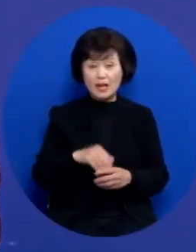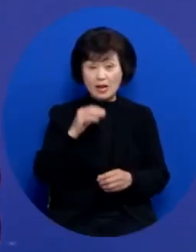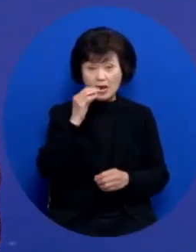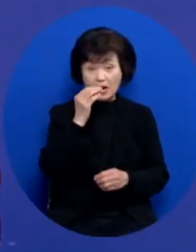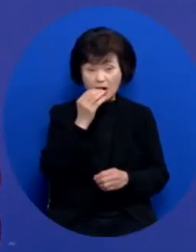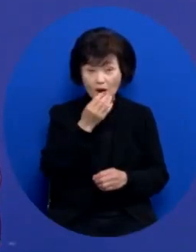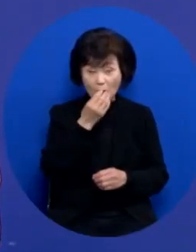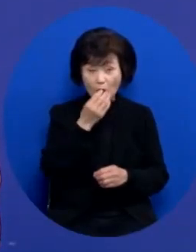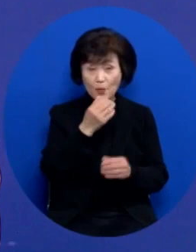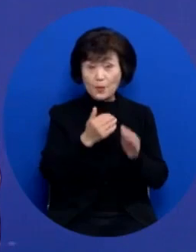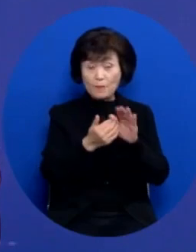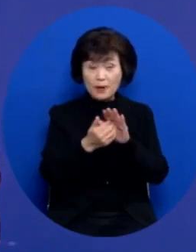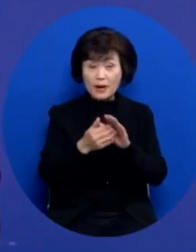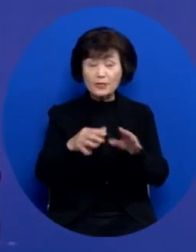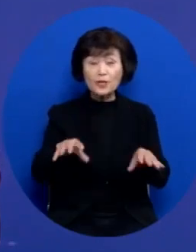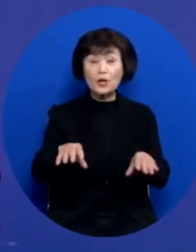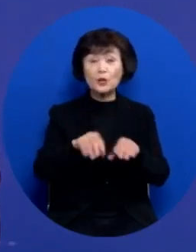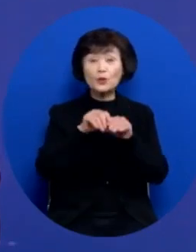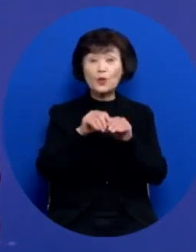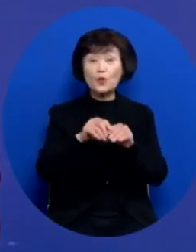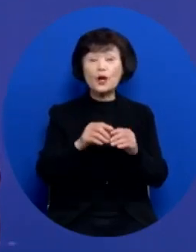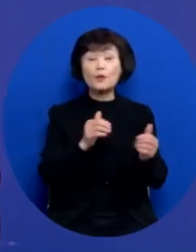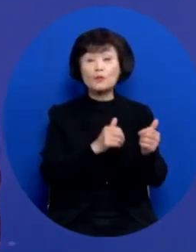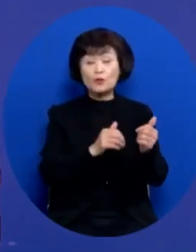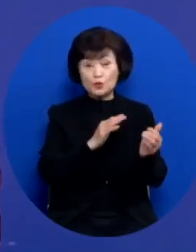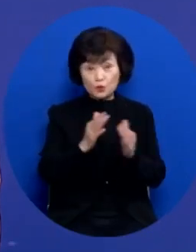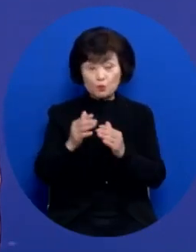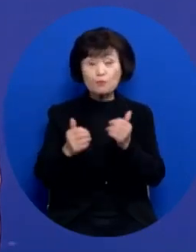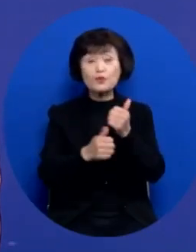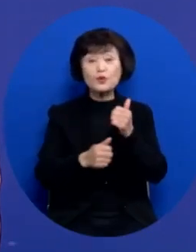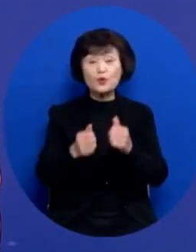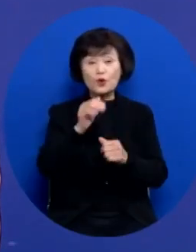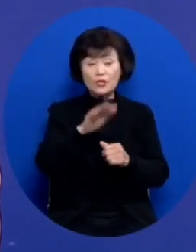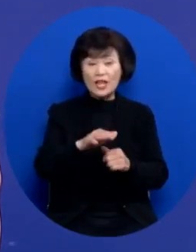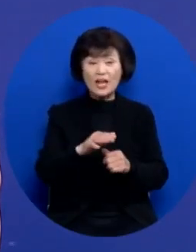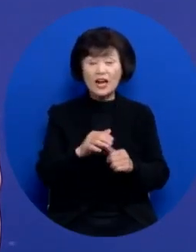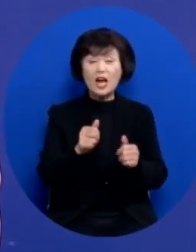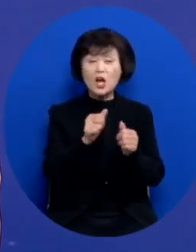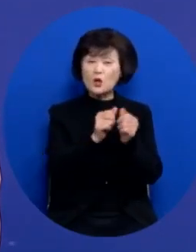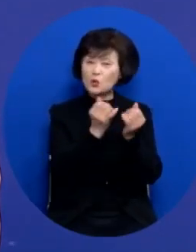거룩한 방파제 통합국민대회 준비위원회가 동성애 퀴어 축제